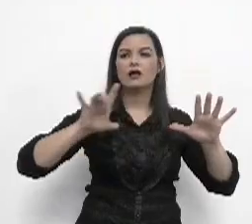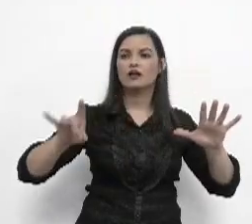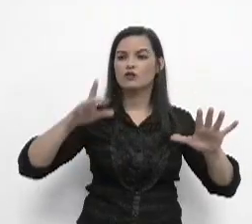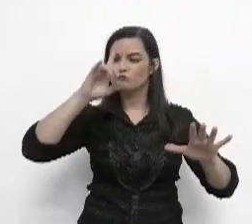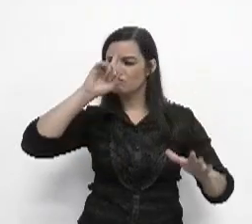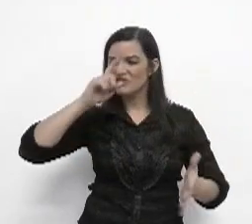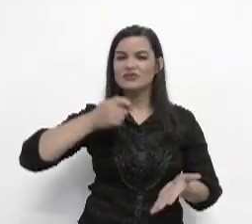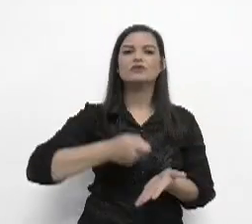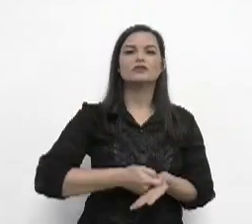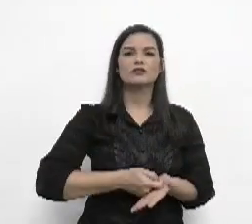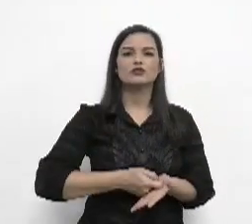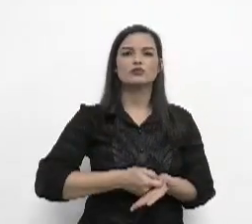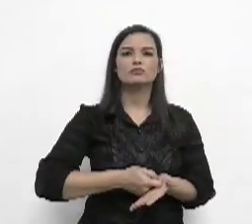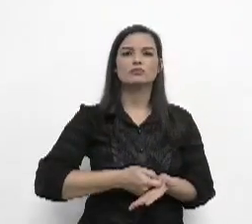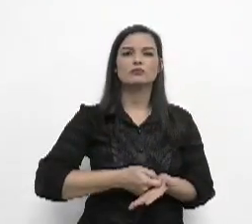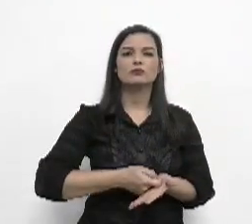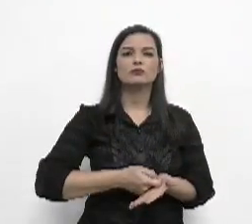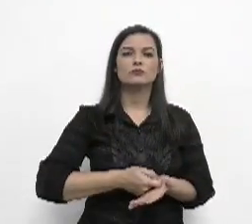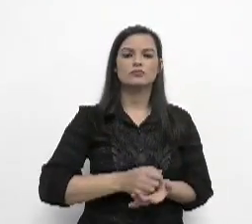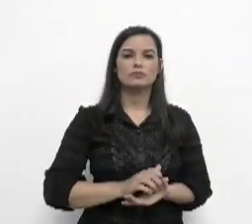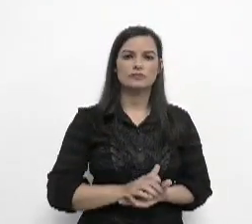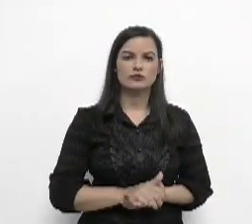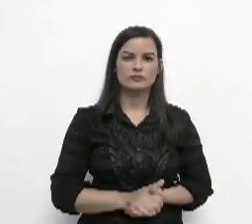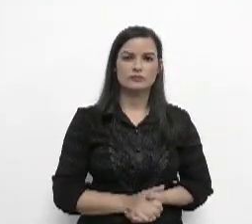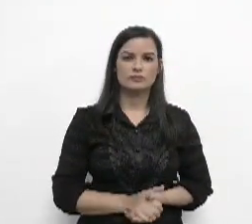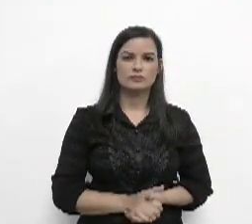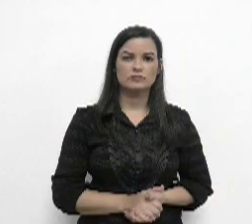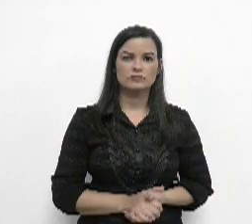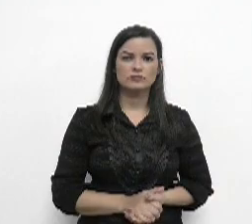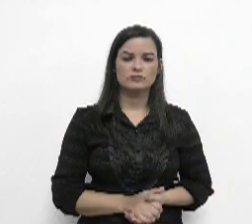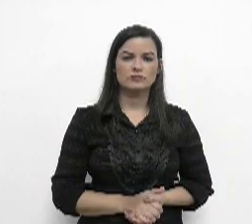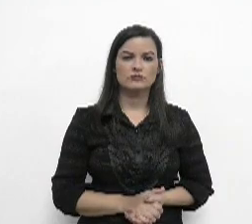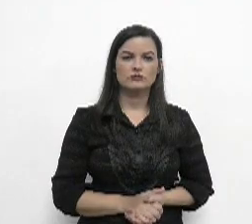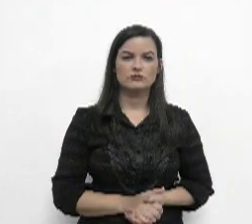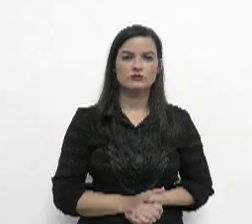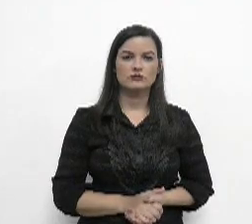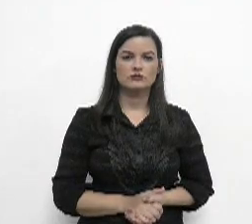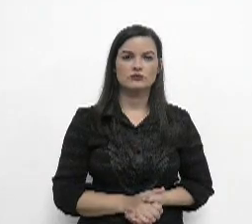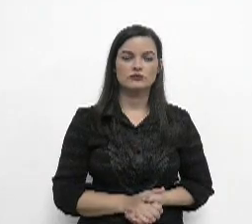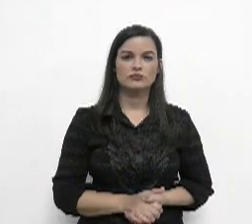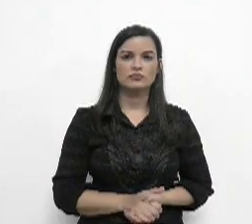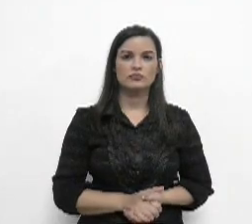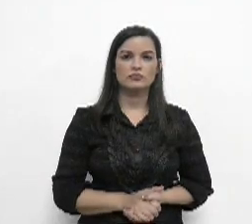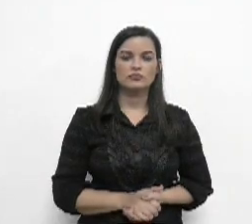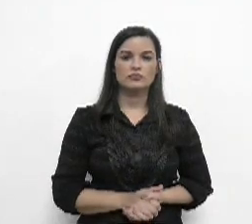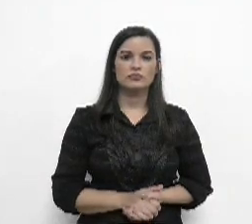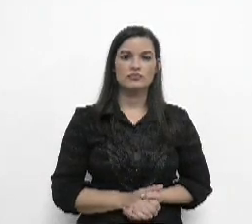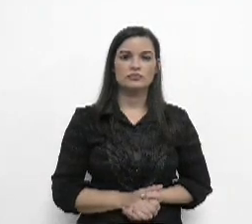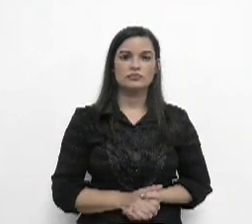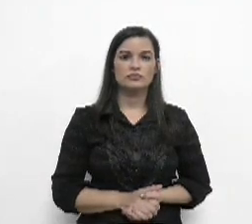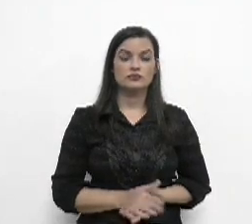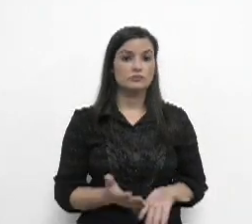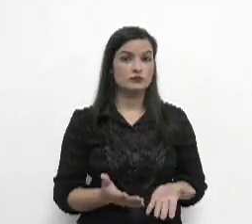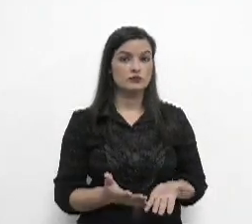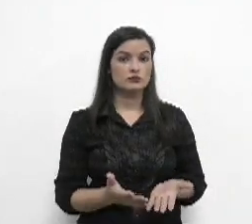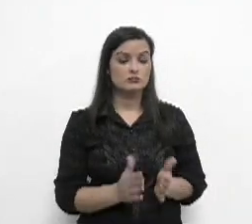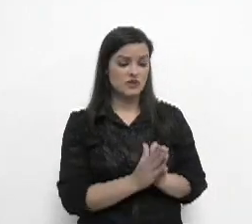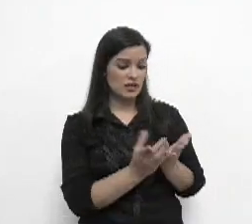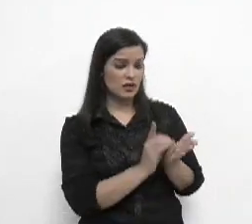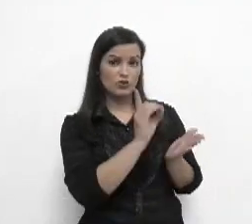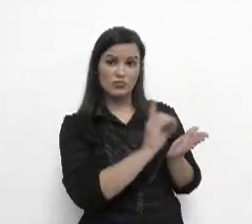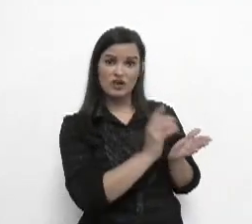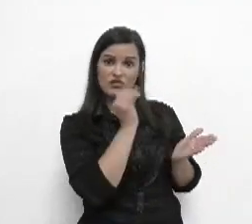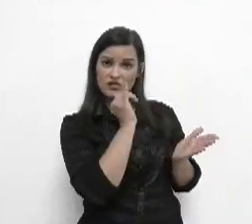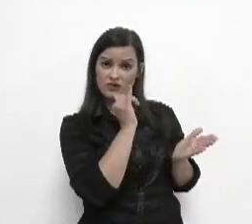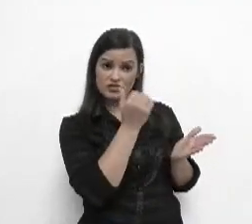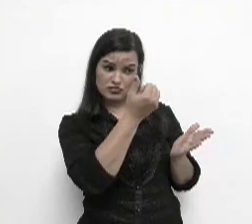decisão. 자, 예수님께서 사울의 눈을 멀게 한 3일의 시간 동안 사울은 무엇을 했다고 성경이 기록합니까? Porque a palavra diz que durante esses